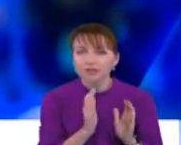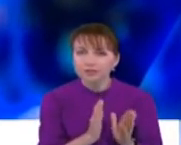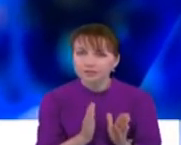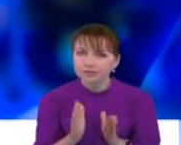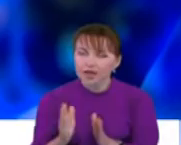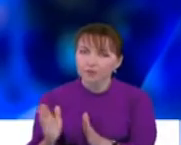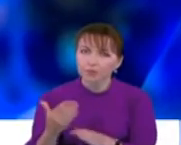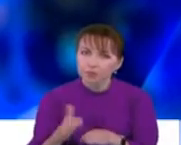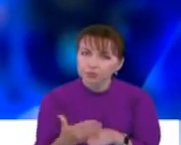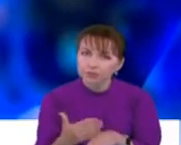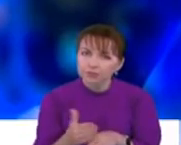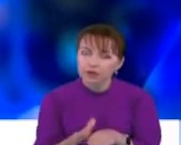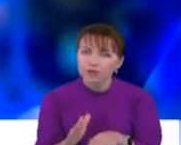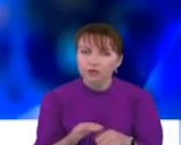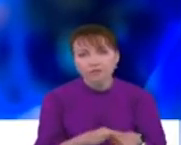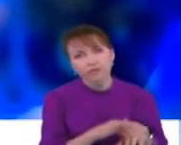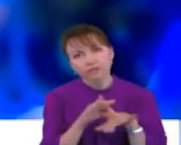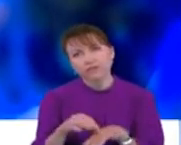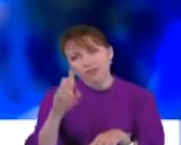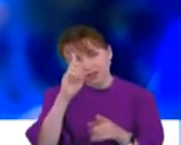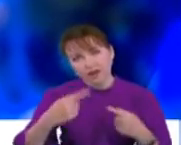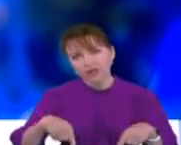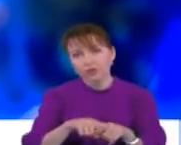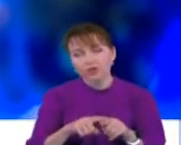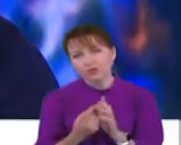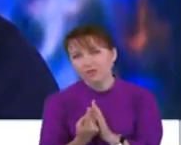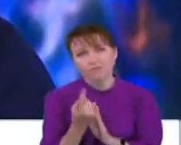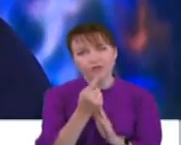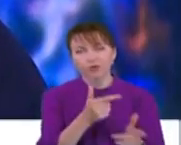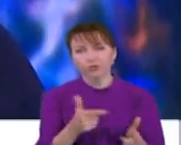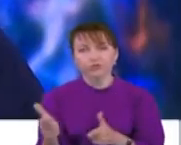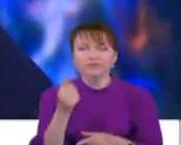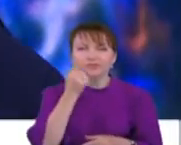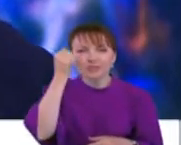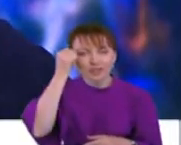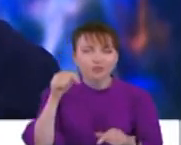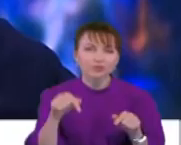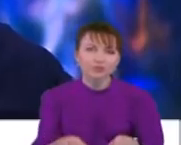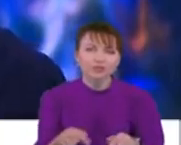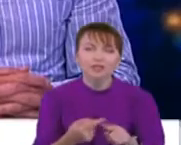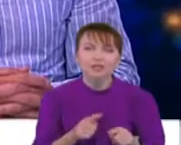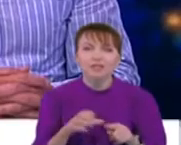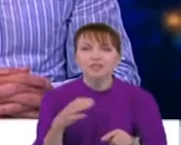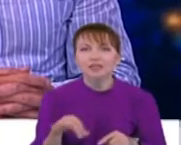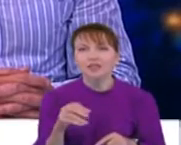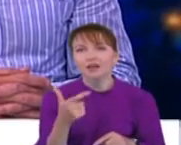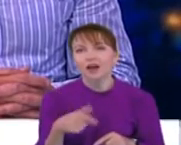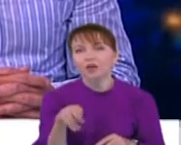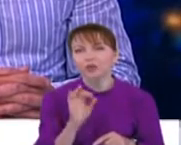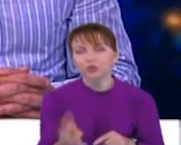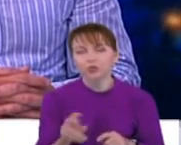системно, поетапно, безперервно вивести країну на пік її готовності. Дякую вам, панове. Нагадаю, що в нас в студії в цей момент Сергій Гайдук,